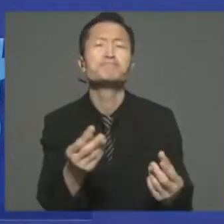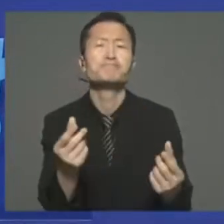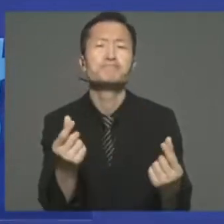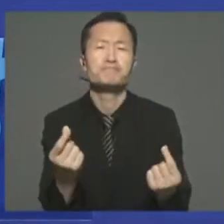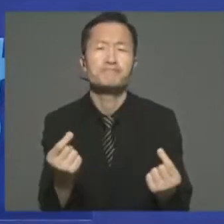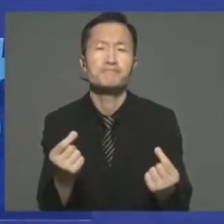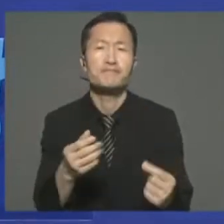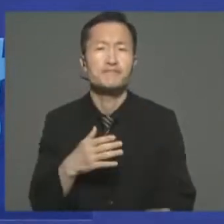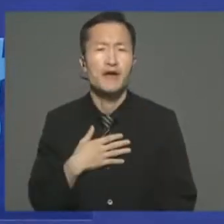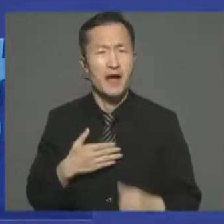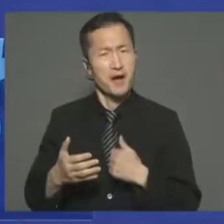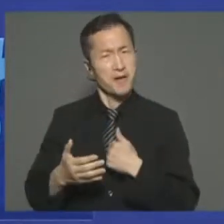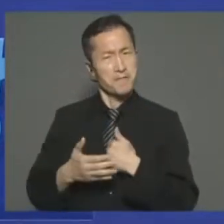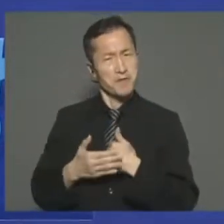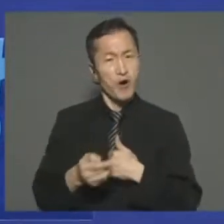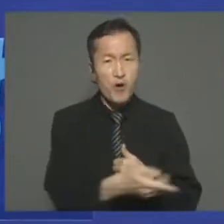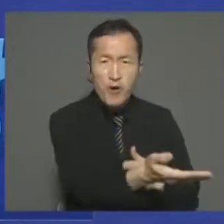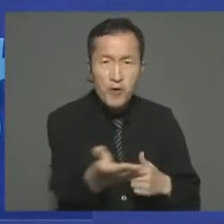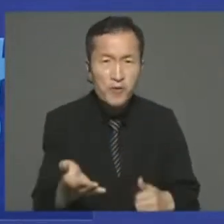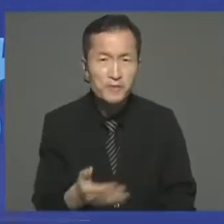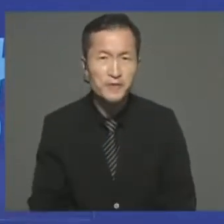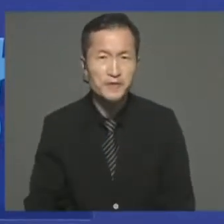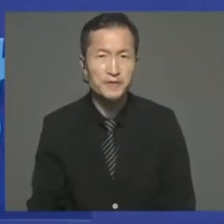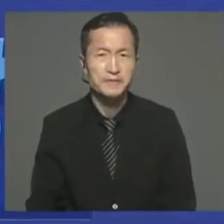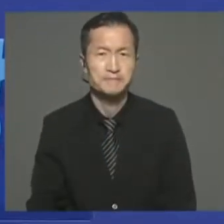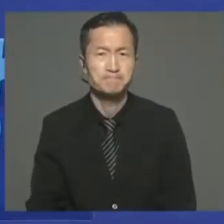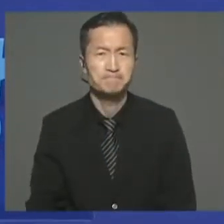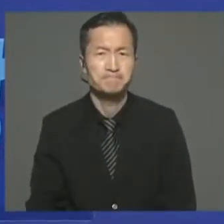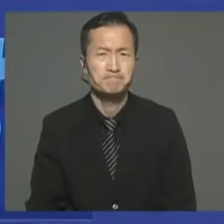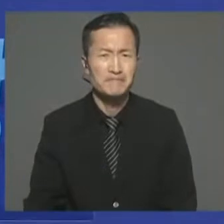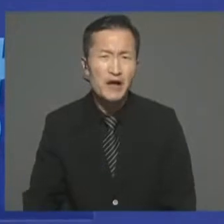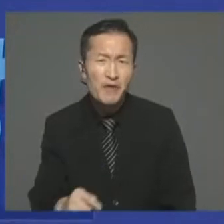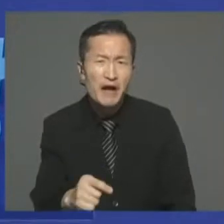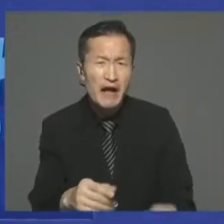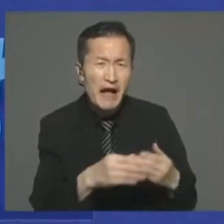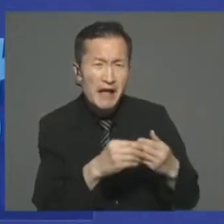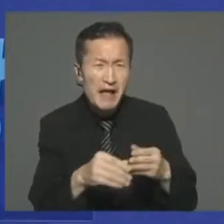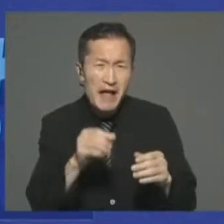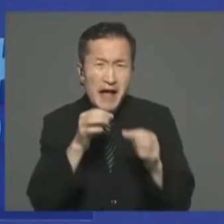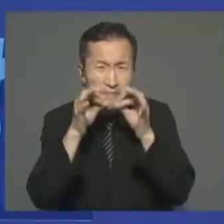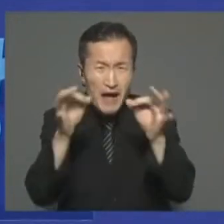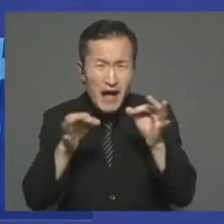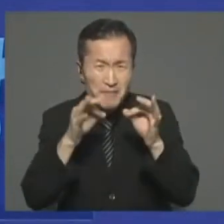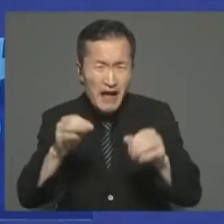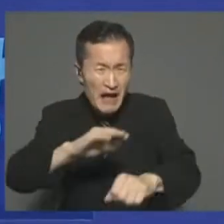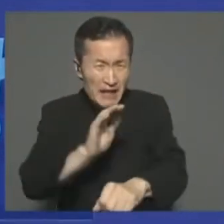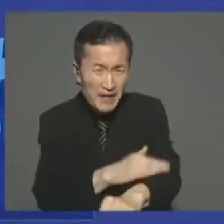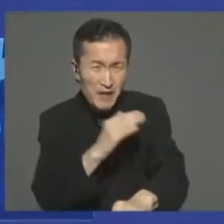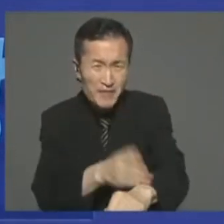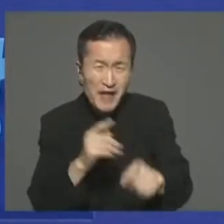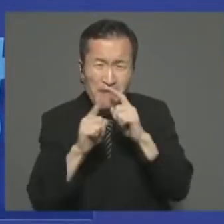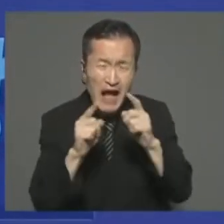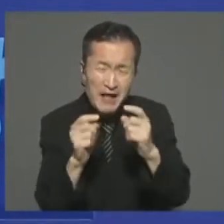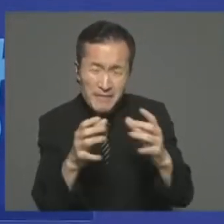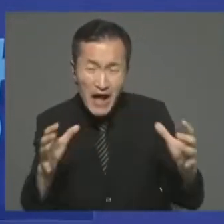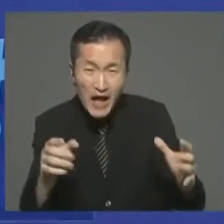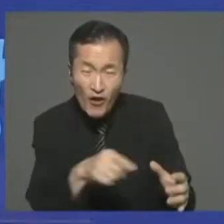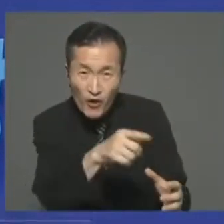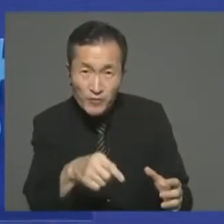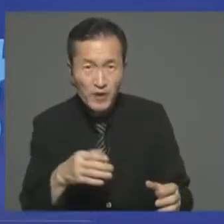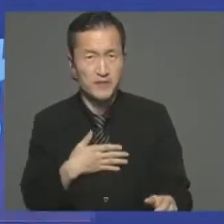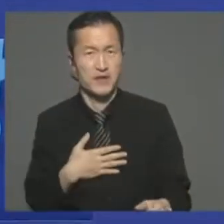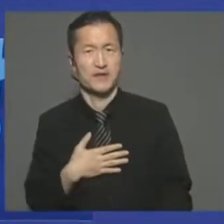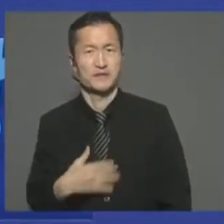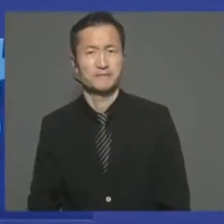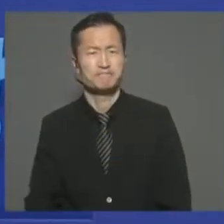박용진의 지지자들이 잘못된 주장을 하거나 당을 위험에 빠뜨릴 만한 주장을 하게 되면 저는